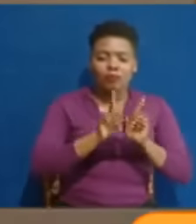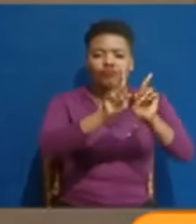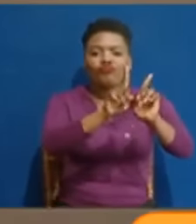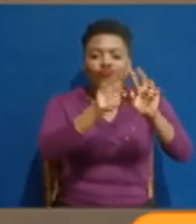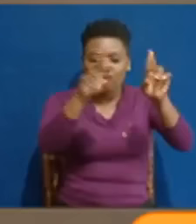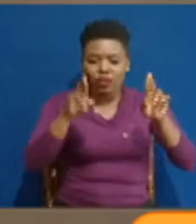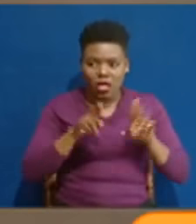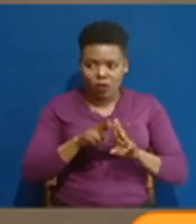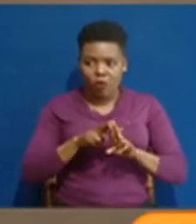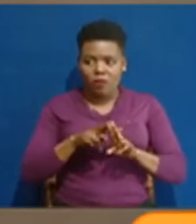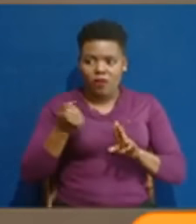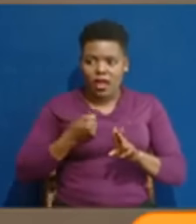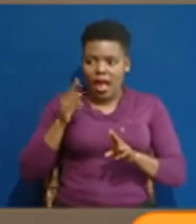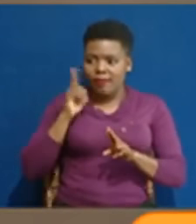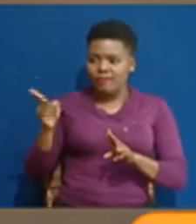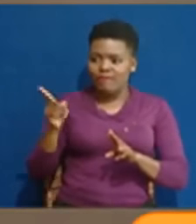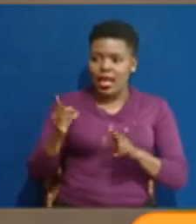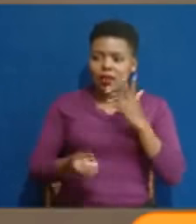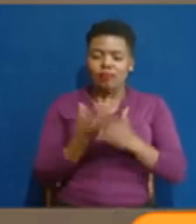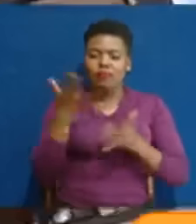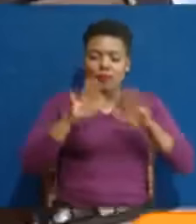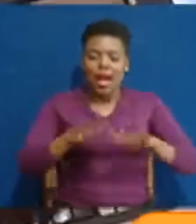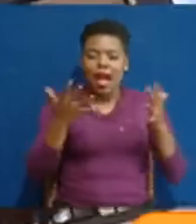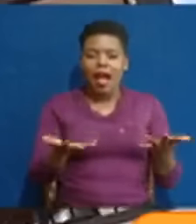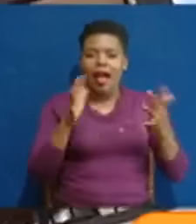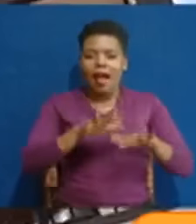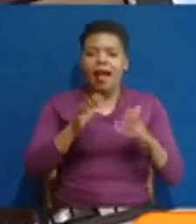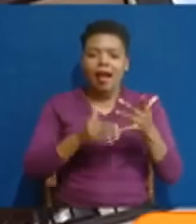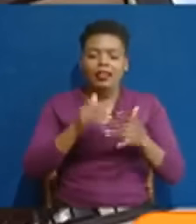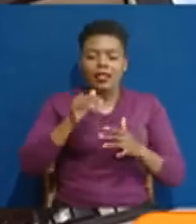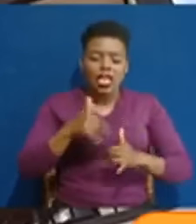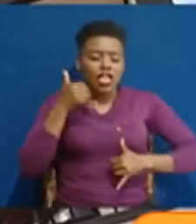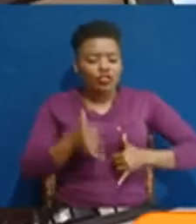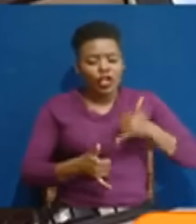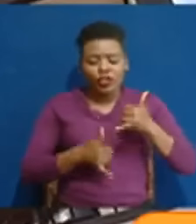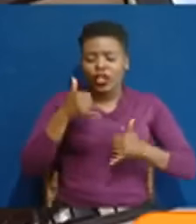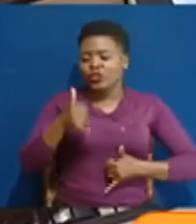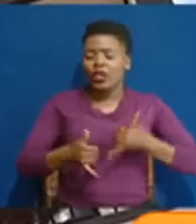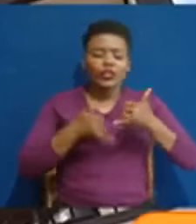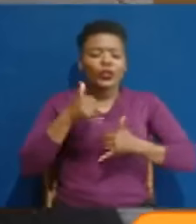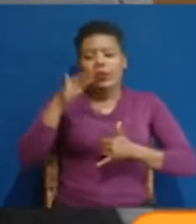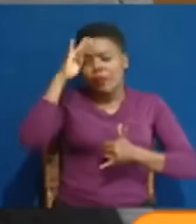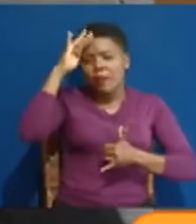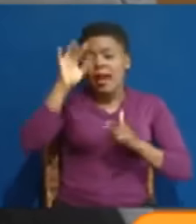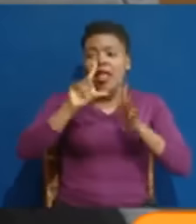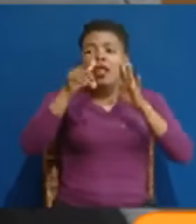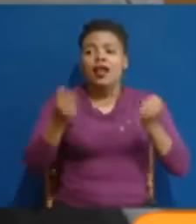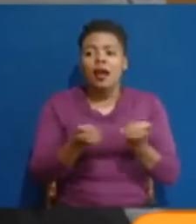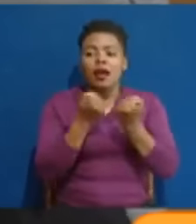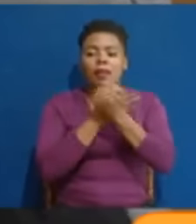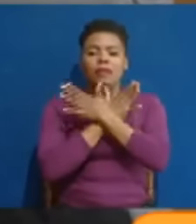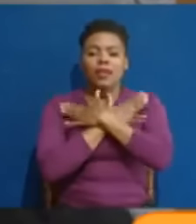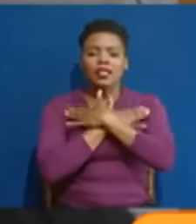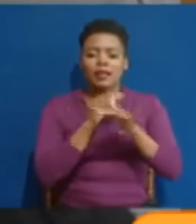rafiki huyo wa Sarah na kuandaa sherehe baada ya kununua pombe. Yadaiwa sherehe ilipokuwa ikiendelea ugomvi ulitokea baina ya Sarah na mmoja wa rafiki